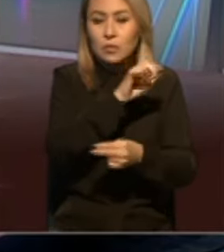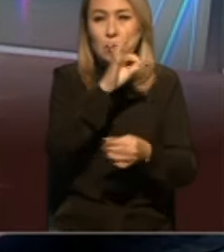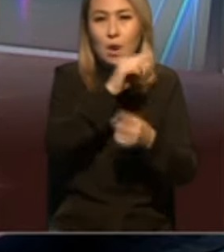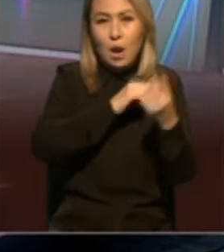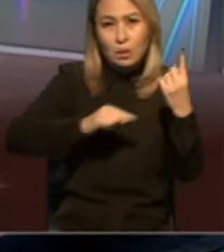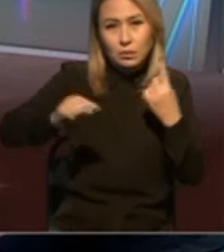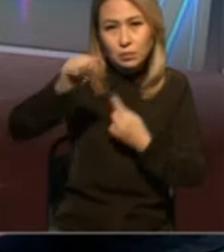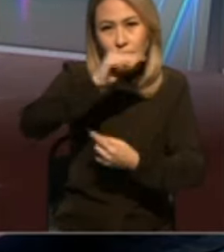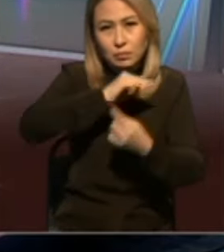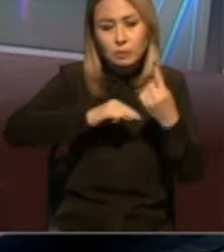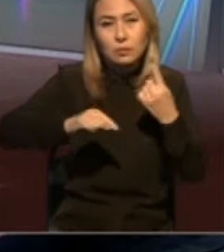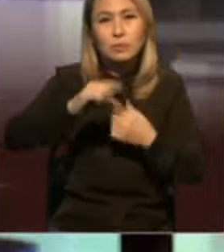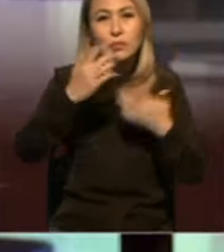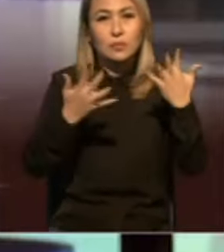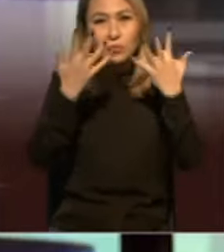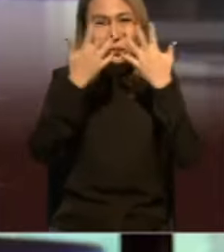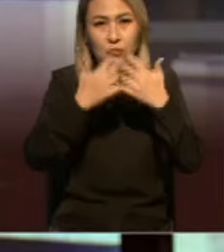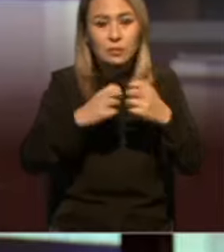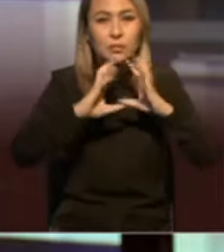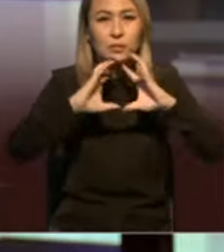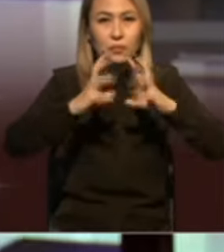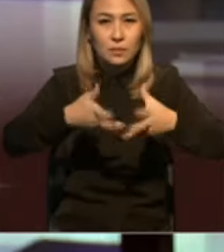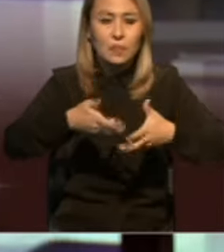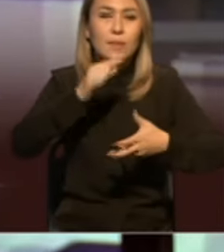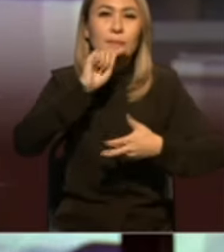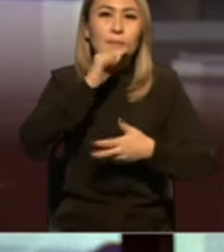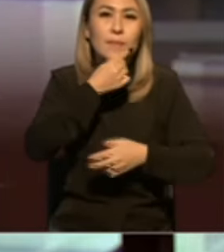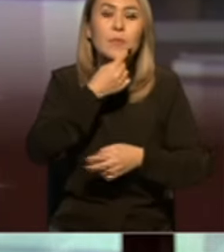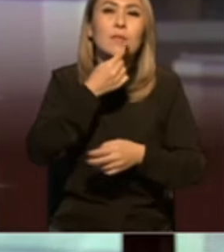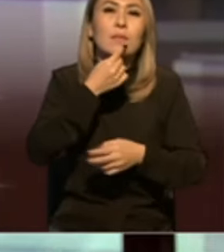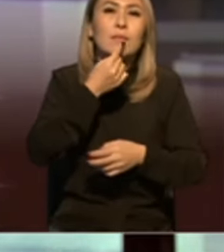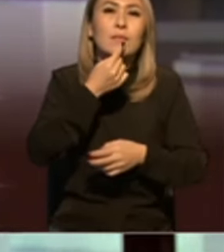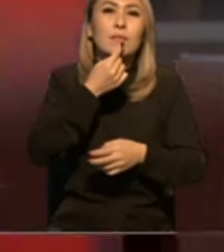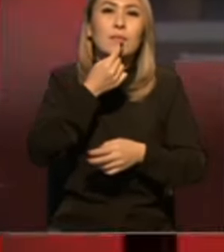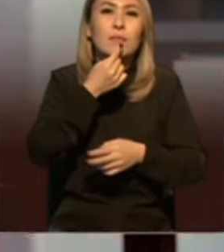айналмалы. Айналып келген кезде халықаралық экономика, халықаралық